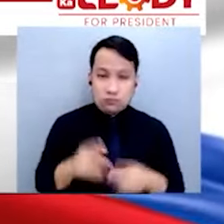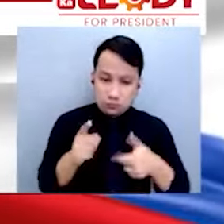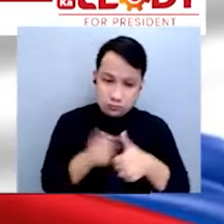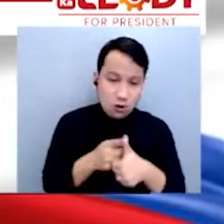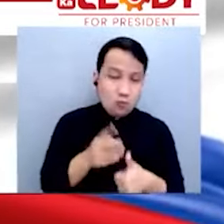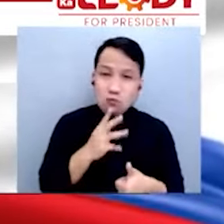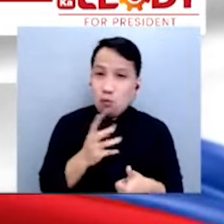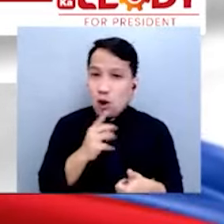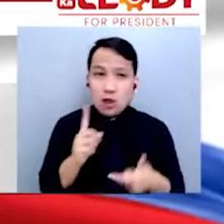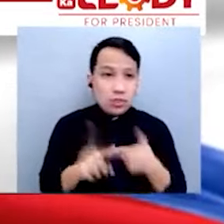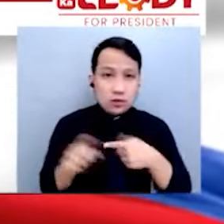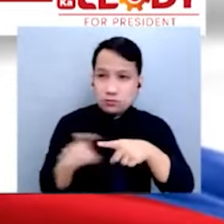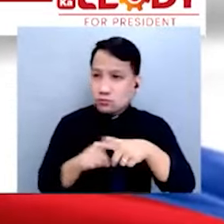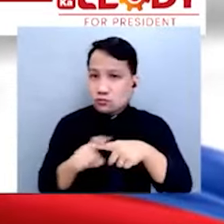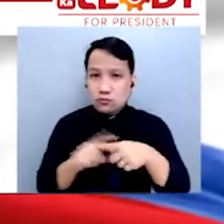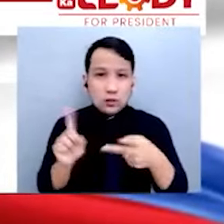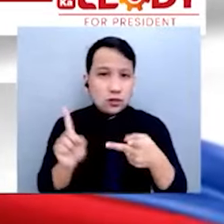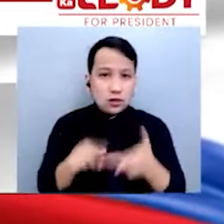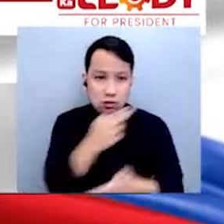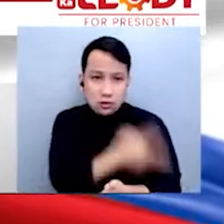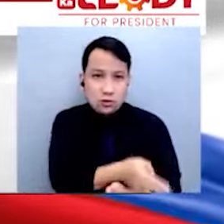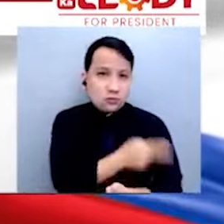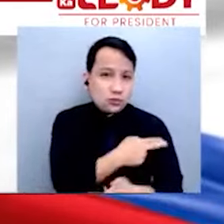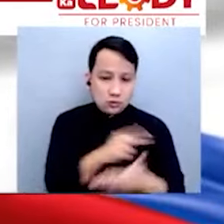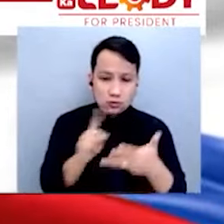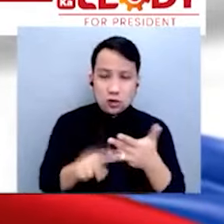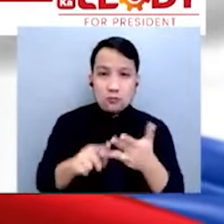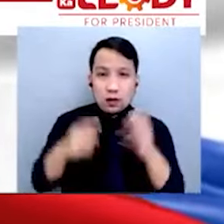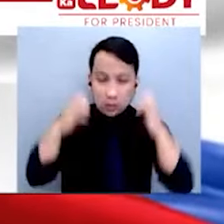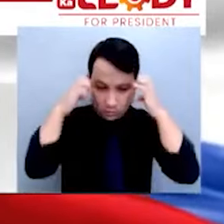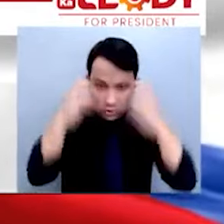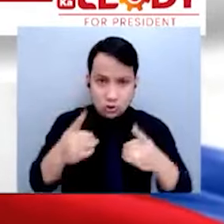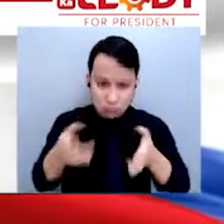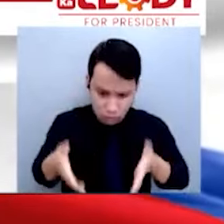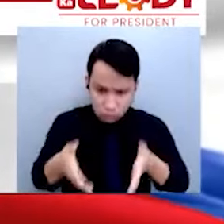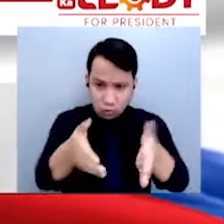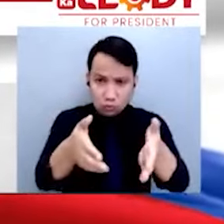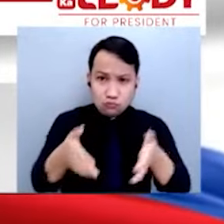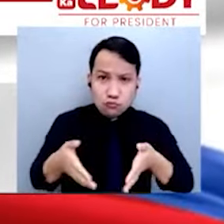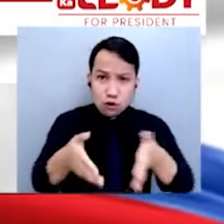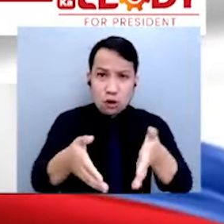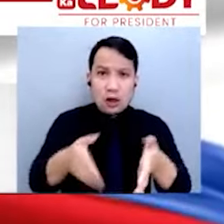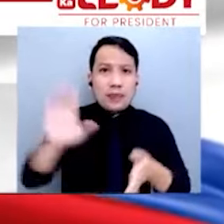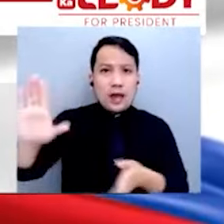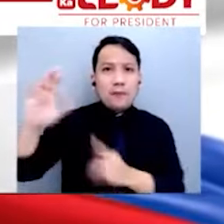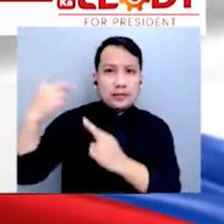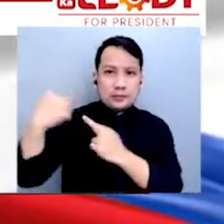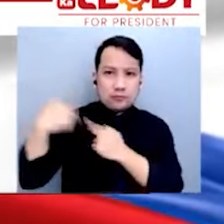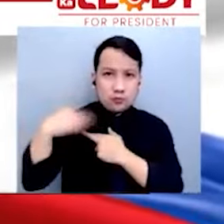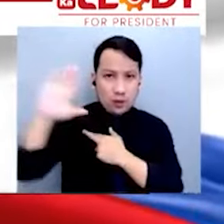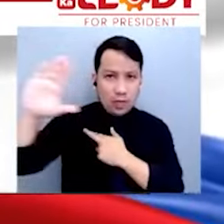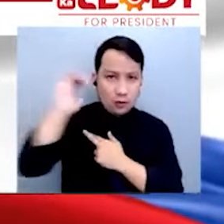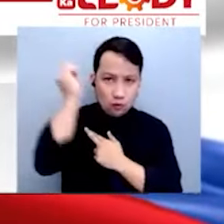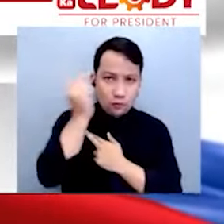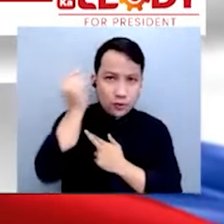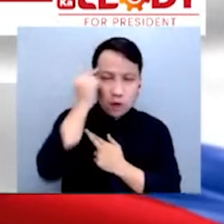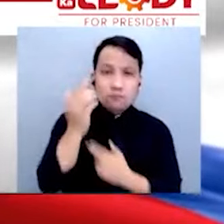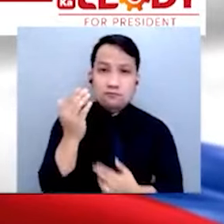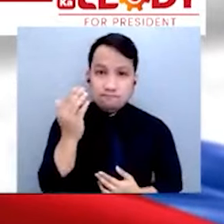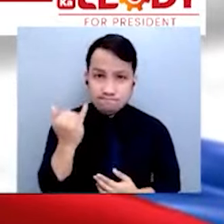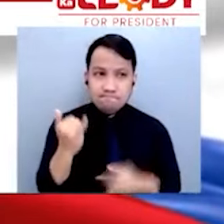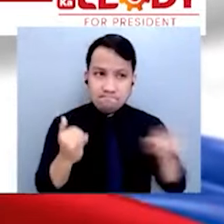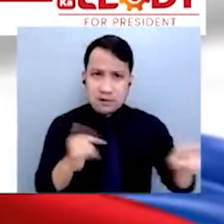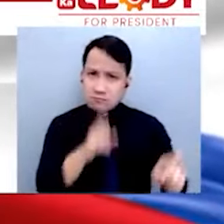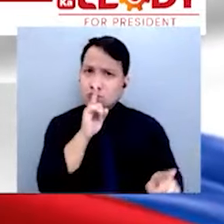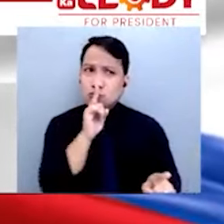kuryente, yung hospital, yung eskwelahan, at saka yung kalsada. Dapat yan ay responsibilidad ng gobyerno para matiyak ang totoong